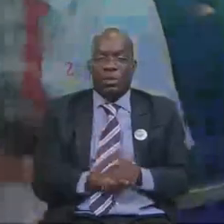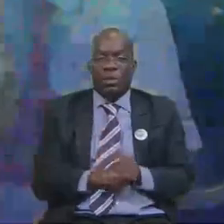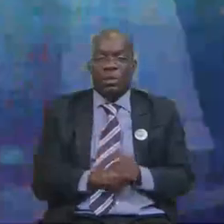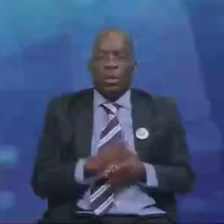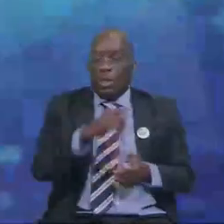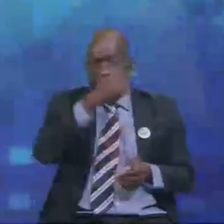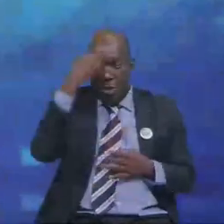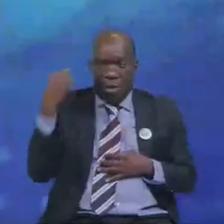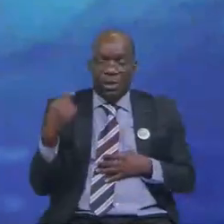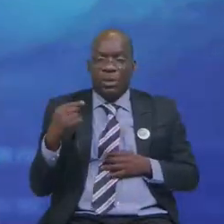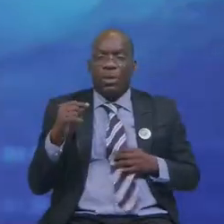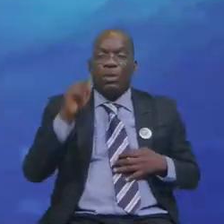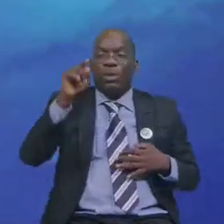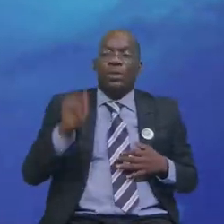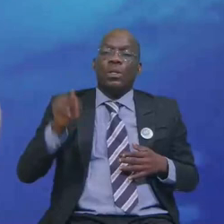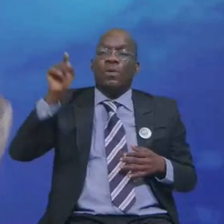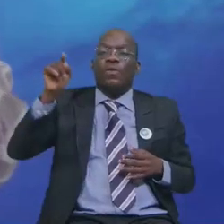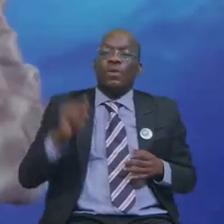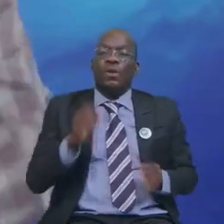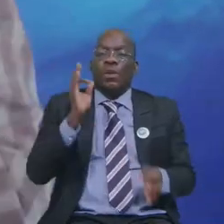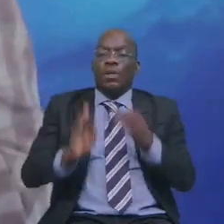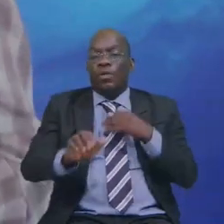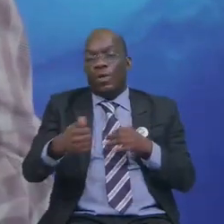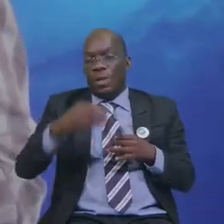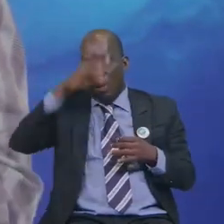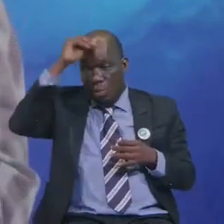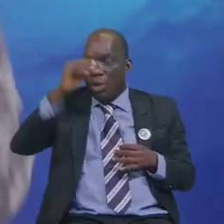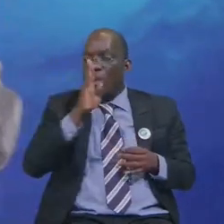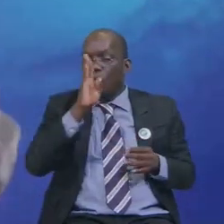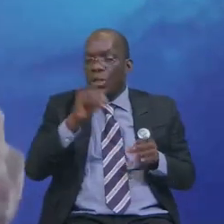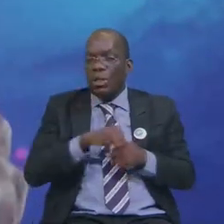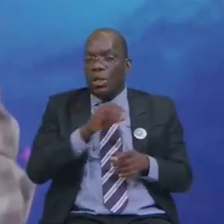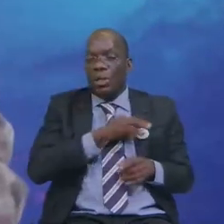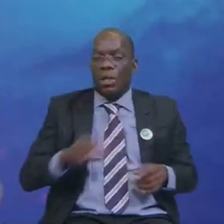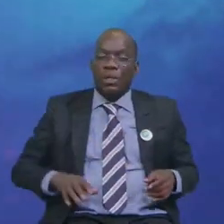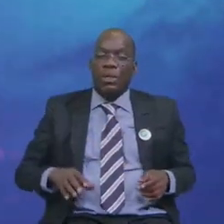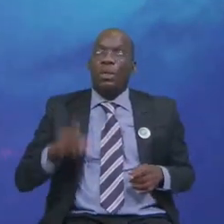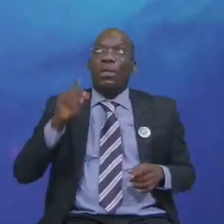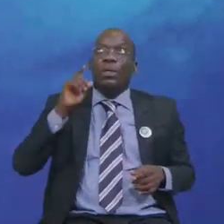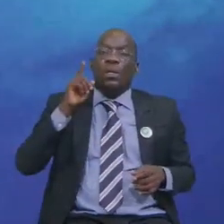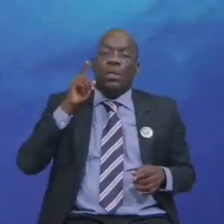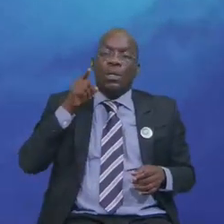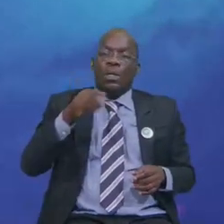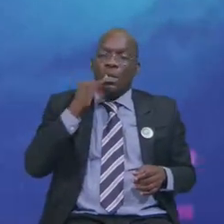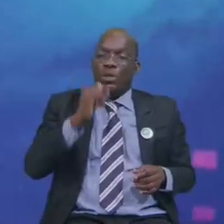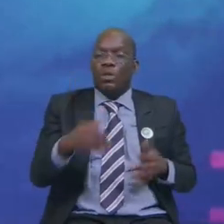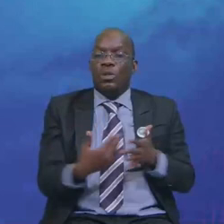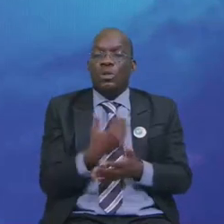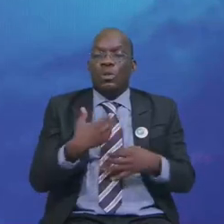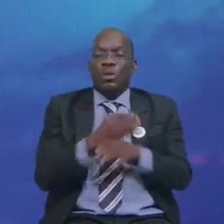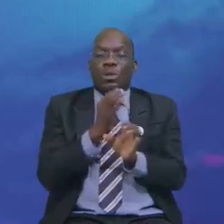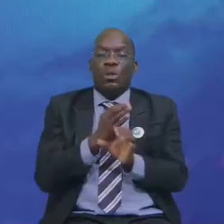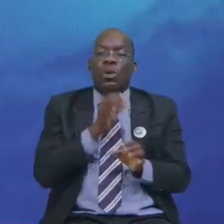alors si quelqu'un est en Christ il est nouvelle créature les choses anciennes sont